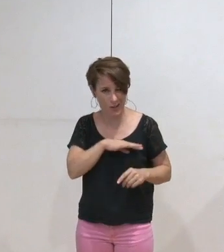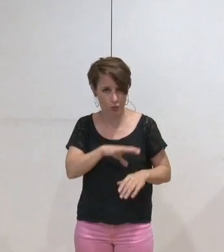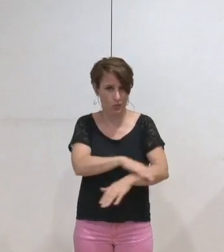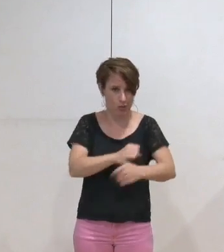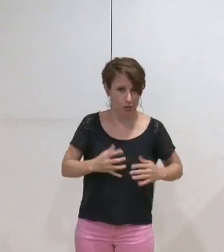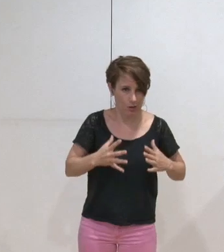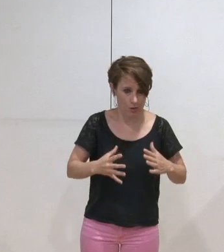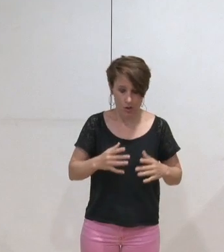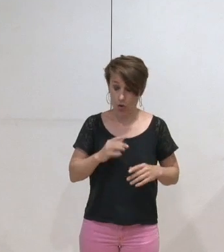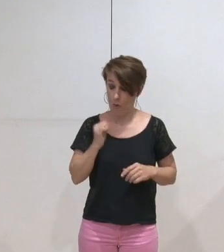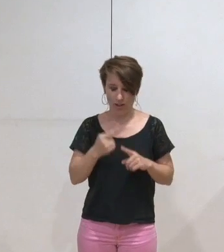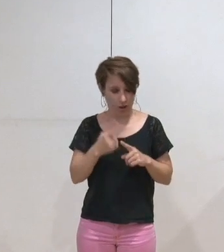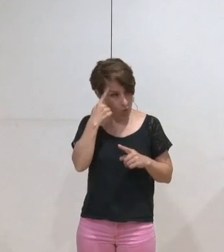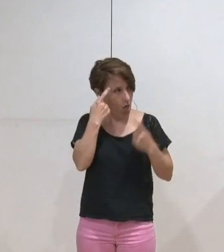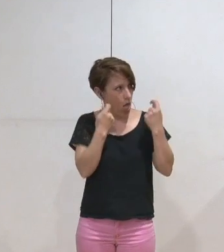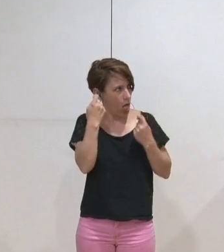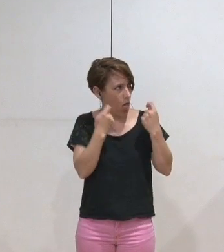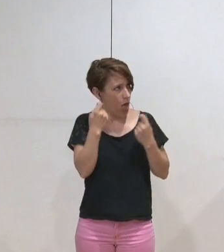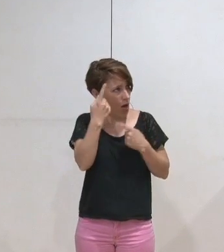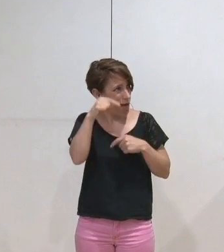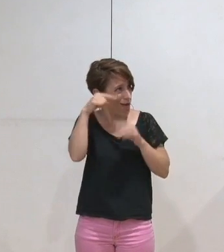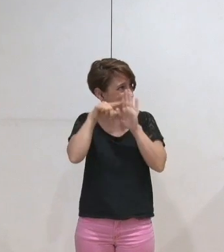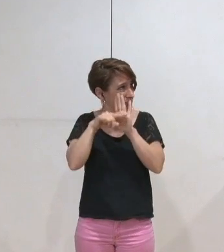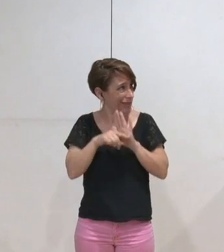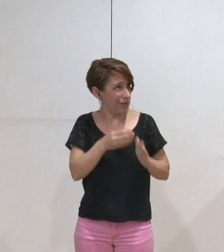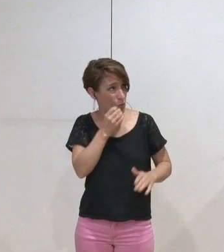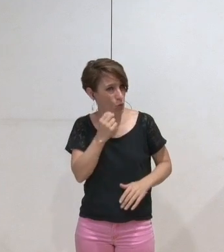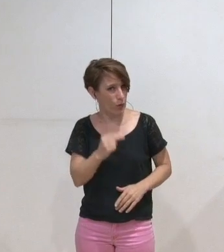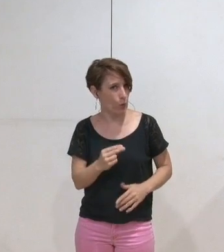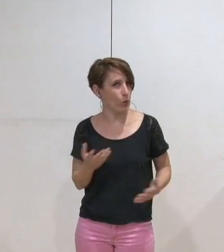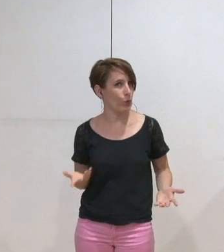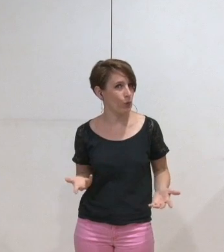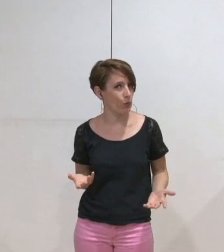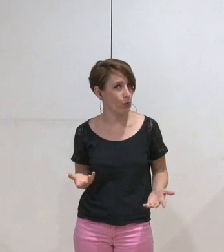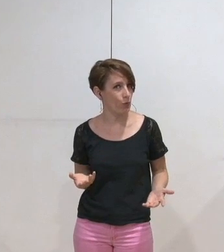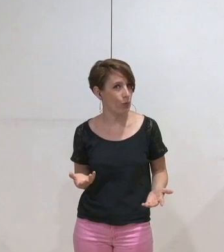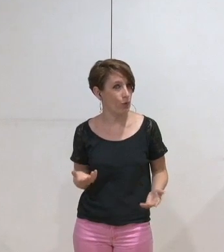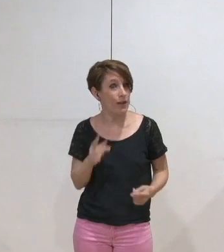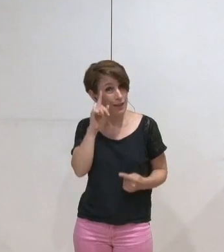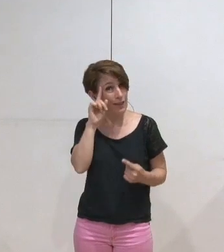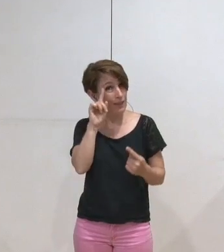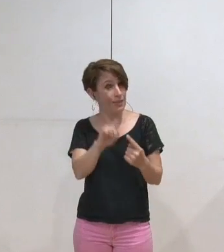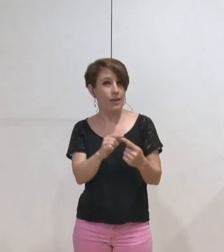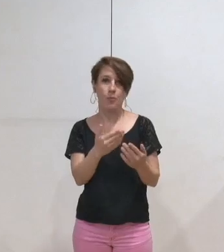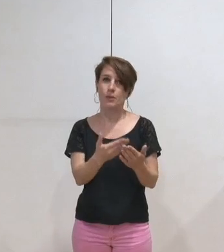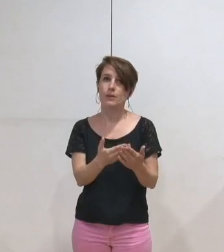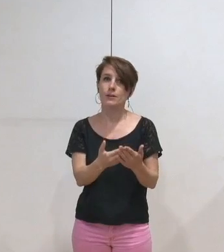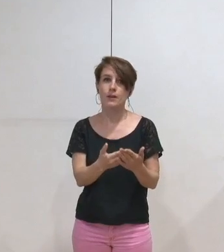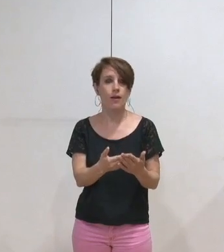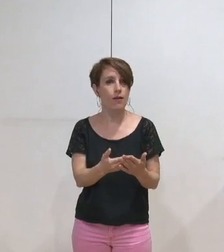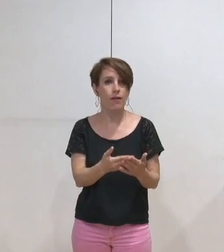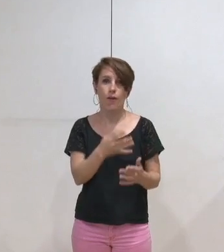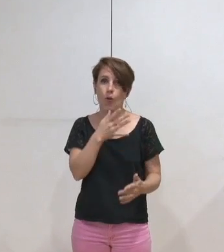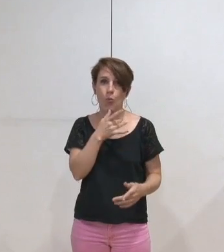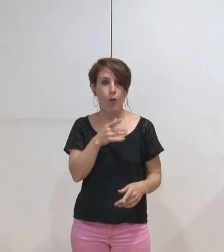à assumer rien n'est pire dans ce genre de domaine que de céder à un jugement impulsif irréfléchi